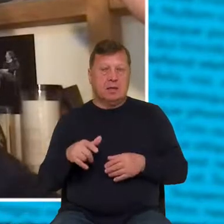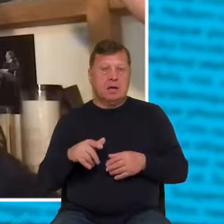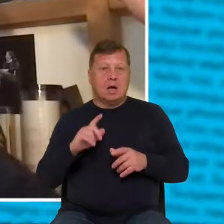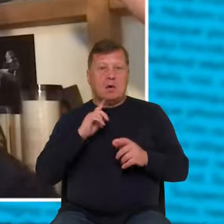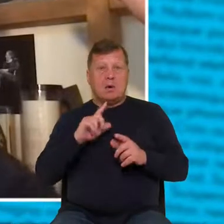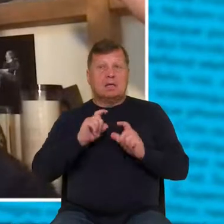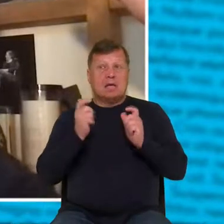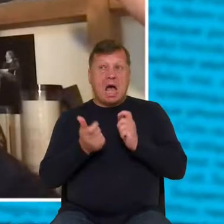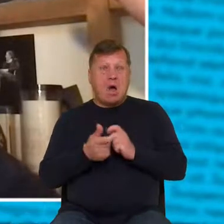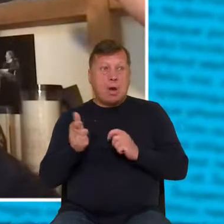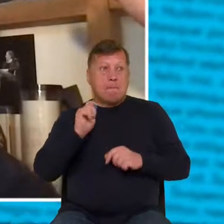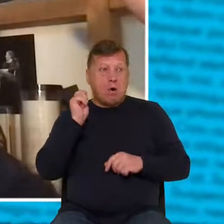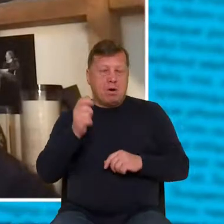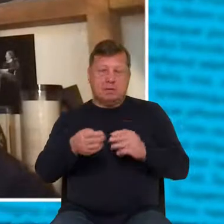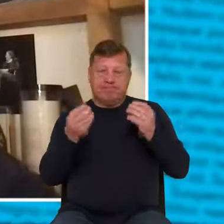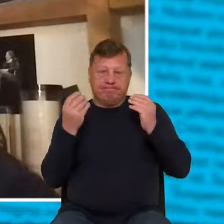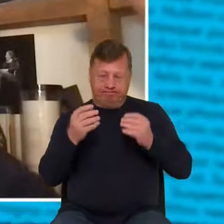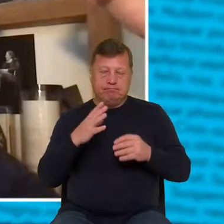była niesamowita.